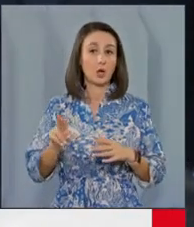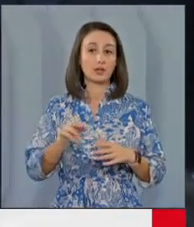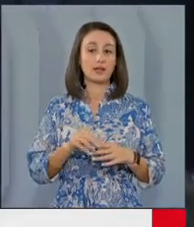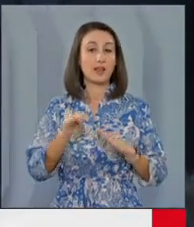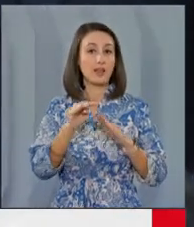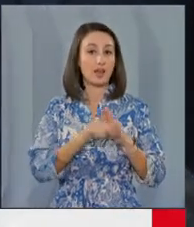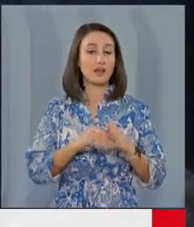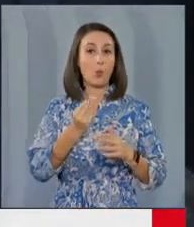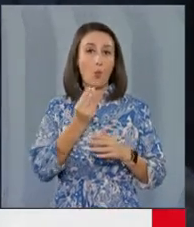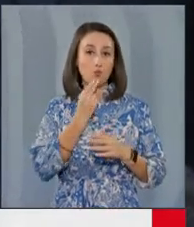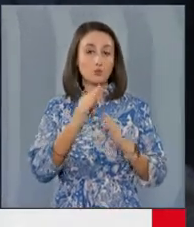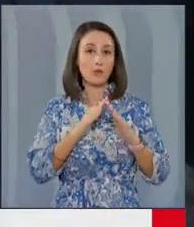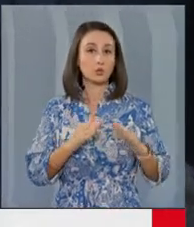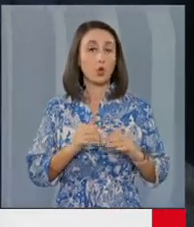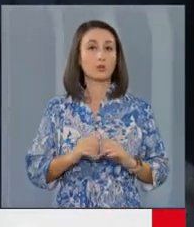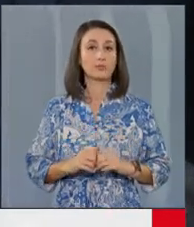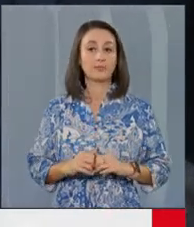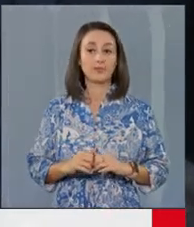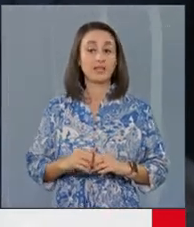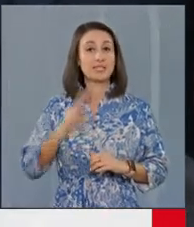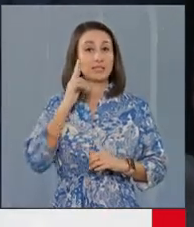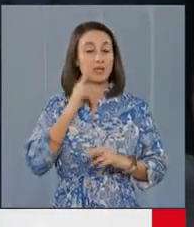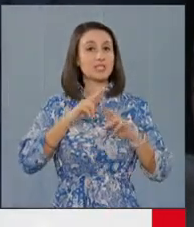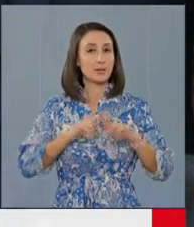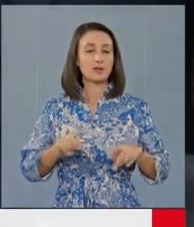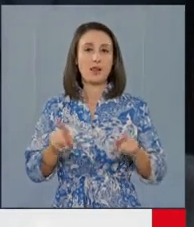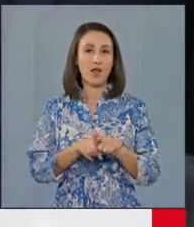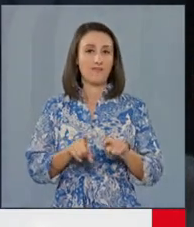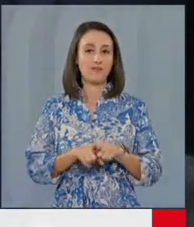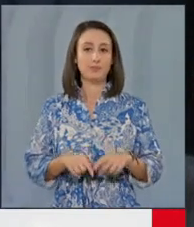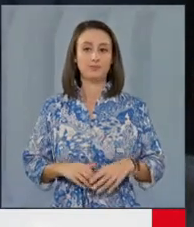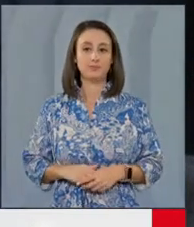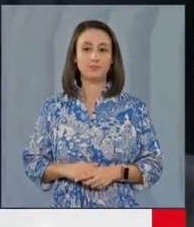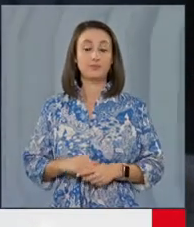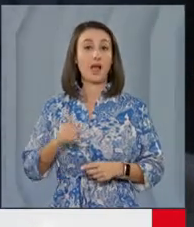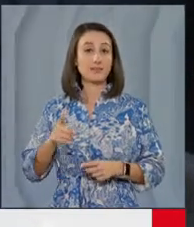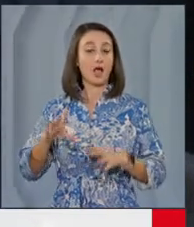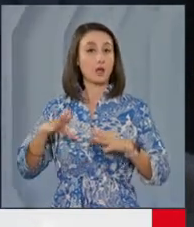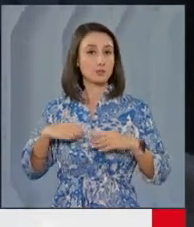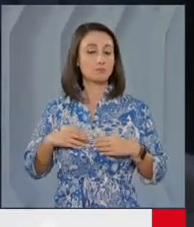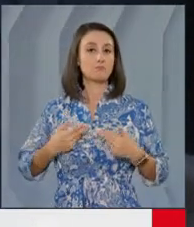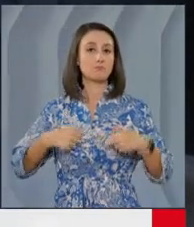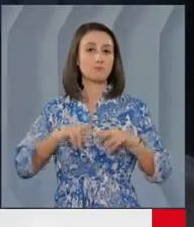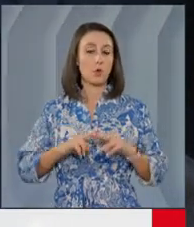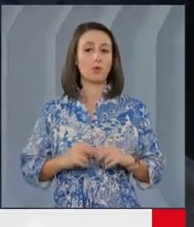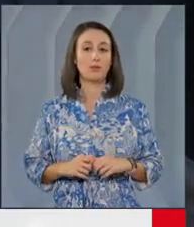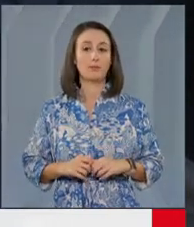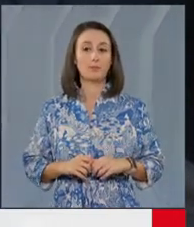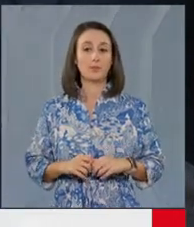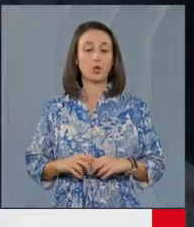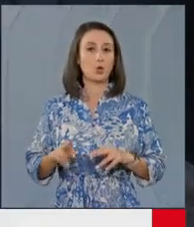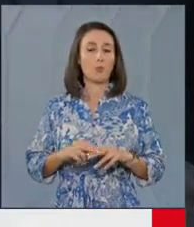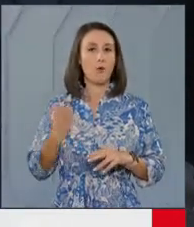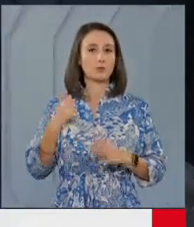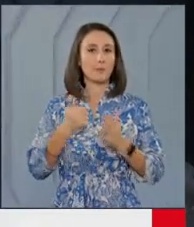la nivelul consumatorului casnic, sperăm să rămână și acesta este angajamentul nostru, să rămână la fel cum au fost până acum,